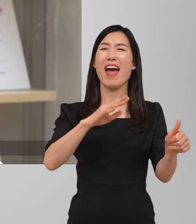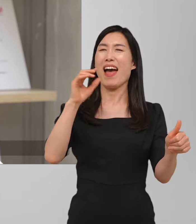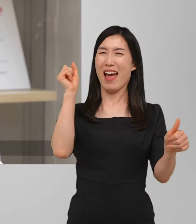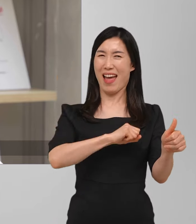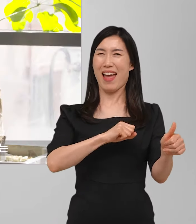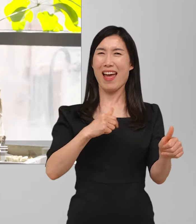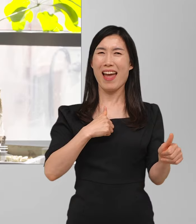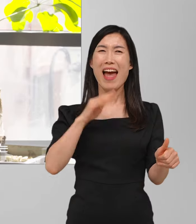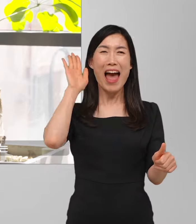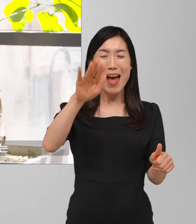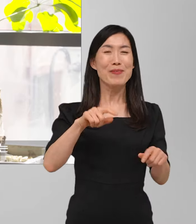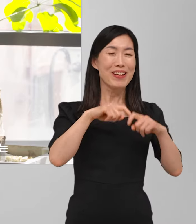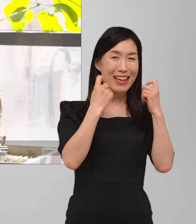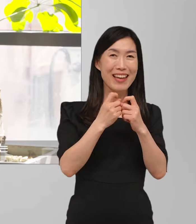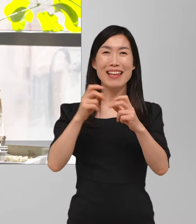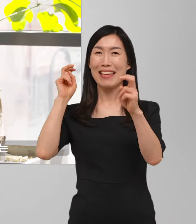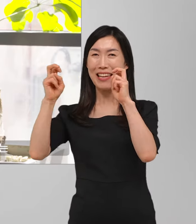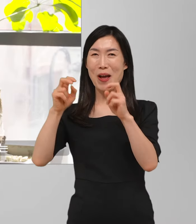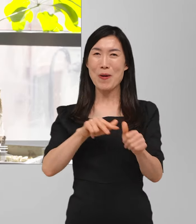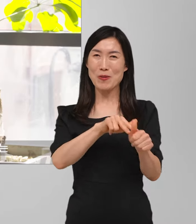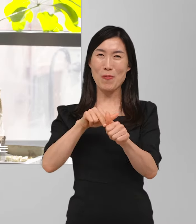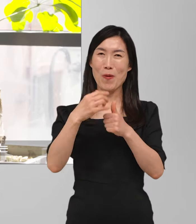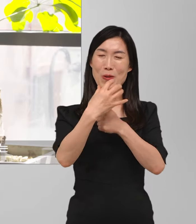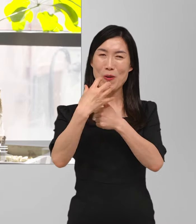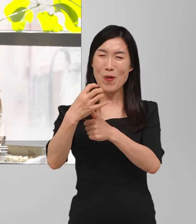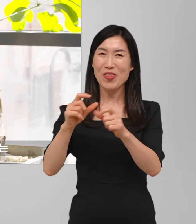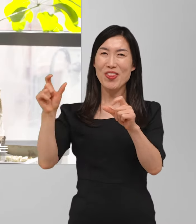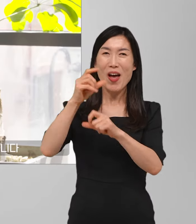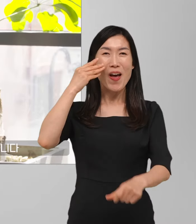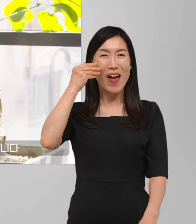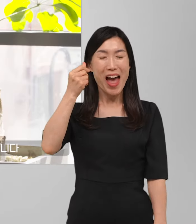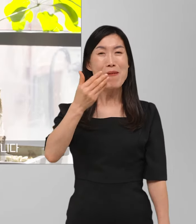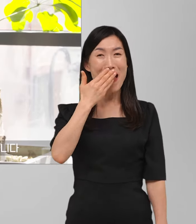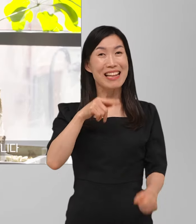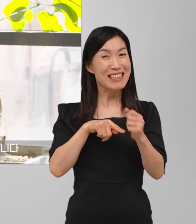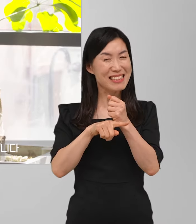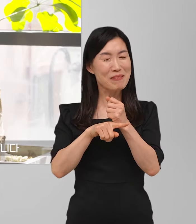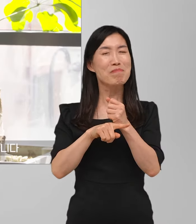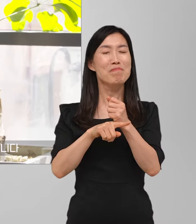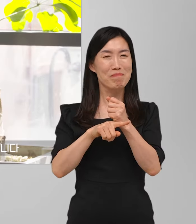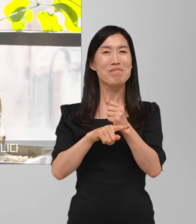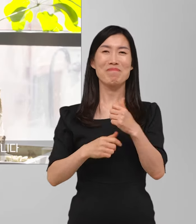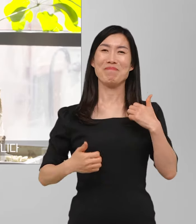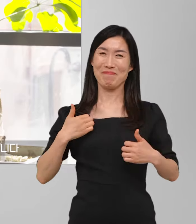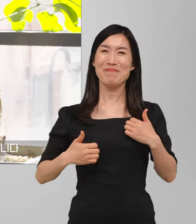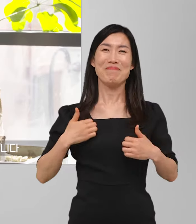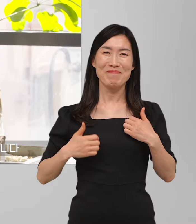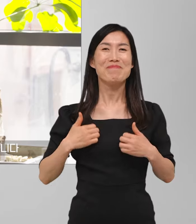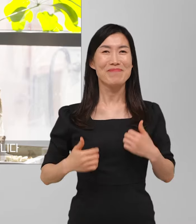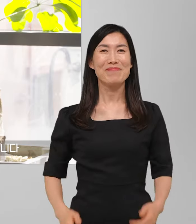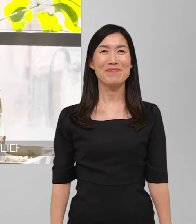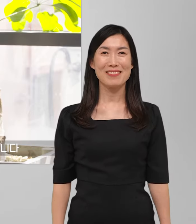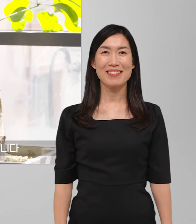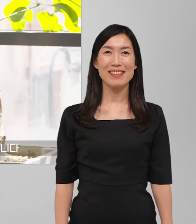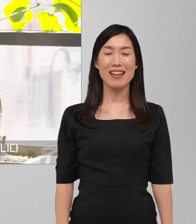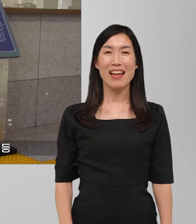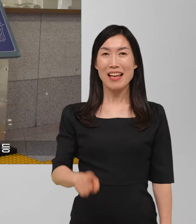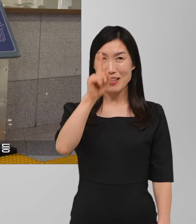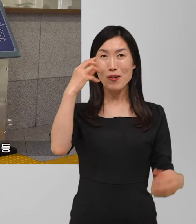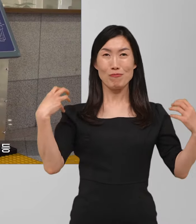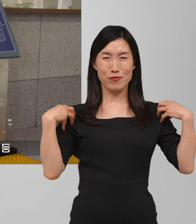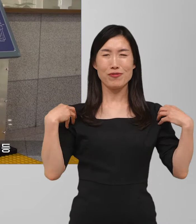생각했던 부분들이 개인과 기업의 데이터를 좀 더 원활하게 활용할 수 있는 다양한 방법들이 열린 것 같아서 정말 기분 좋은 것